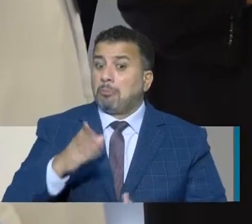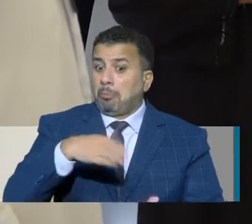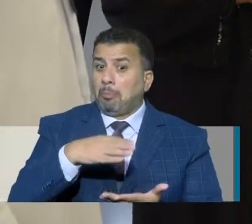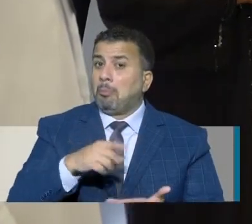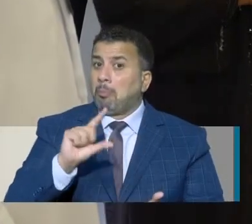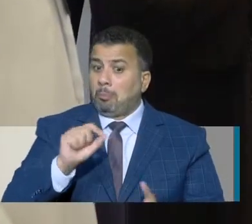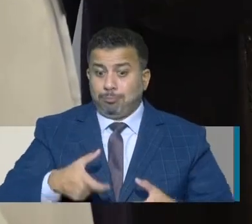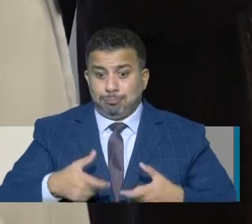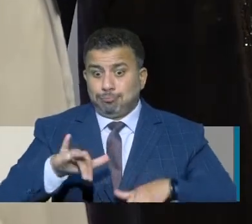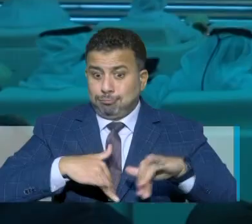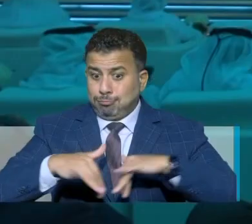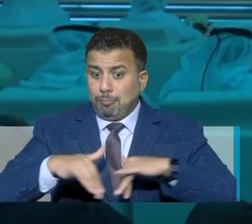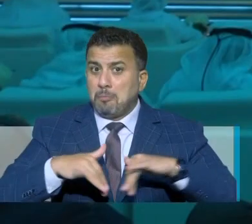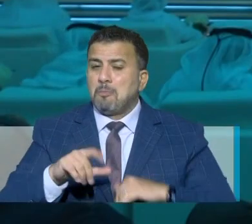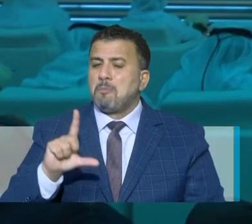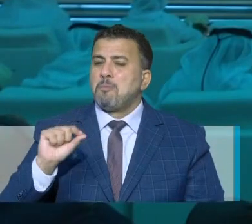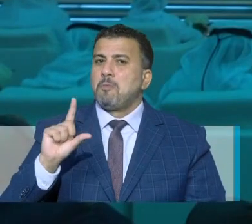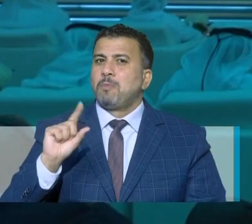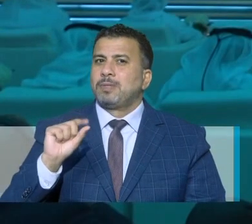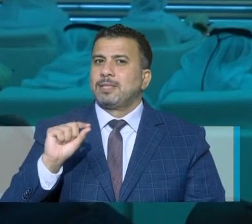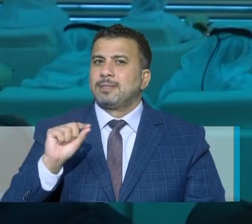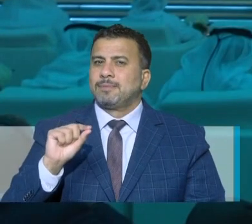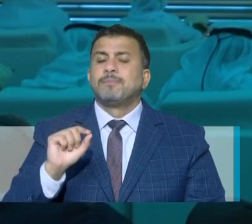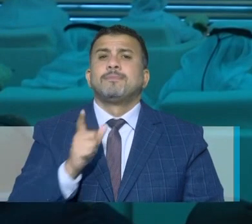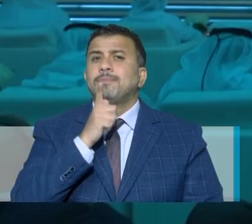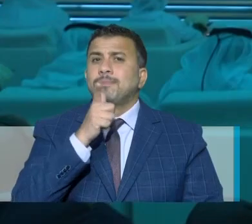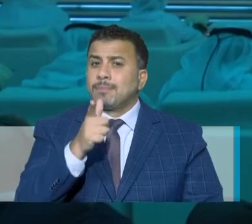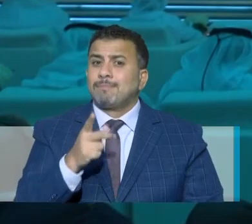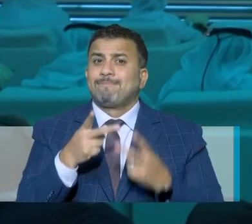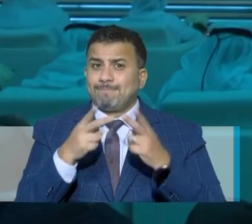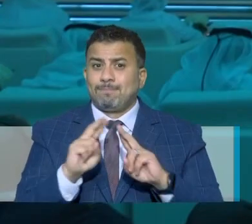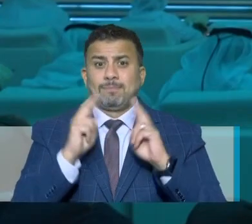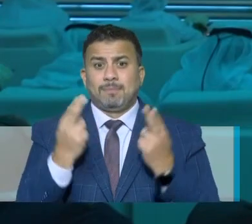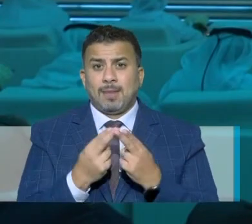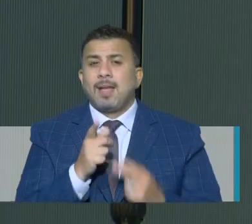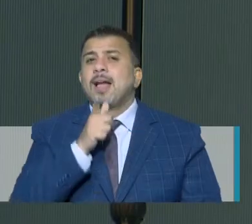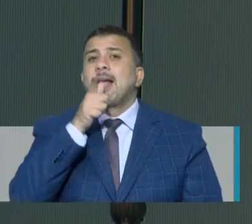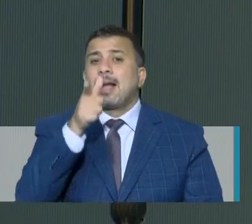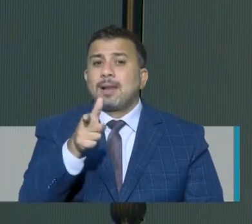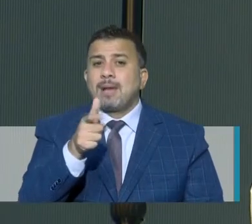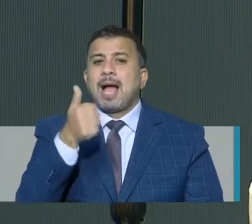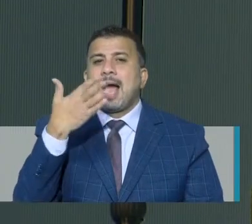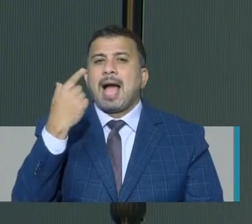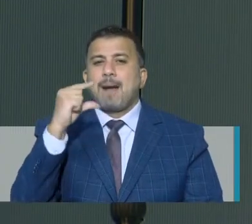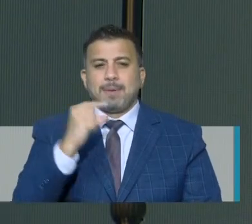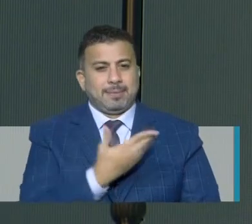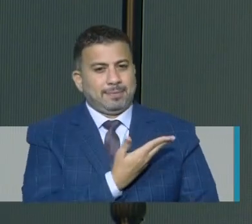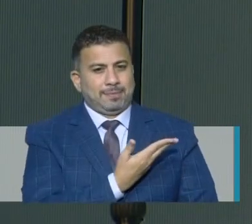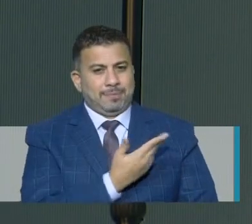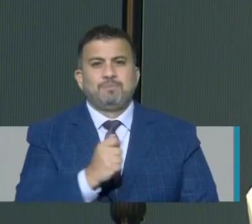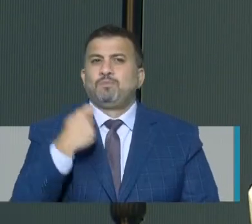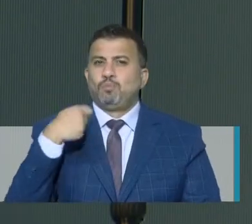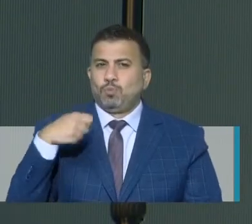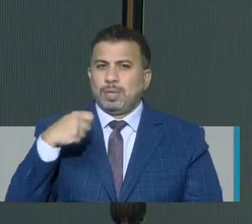وبنيه تحتيه مؤهله عقب ذلك انطلقت اعمال المنتدى بكلمه لاحمد عبيد القصير المدير